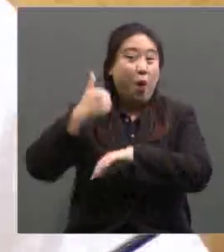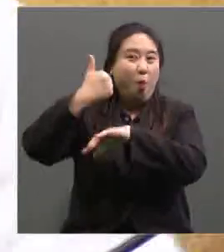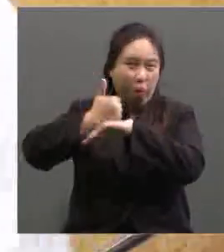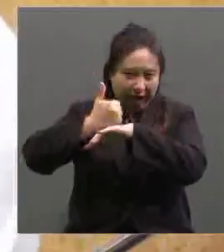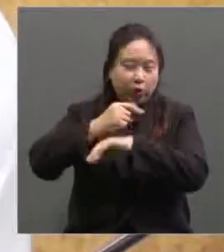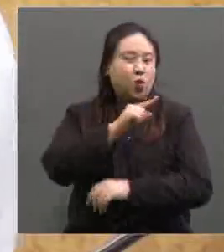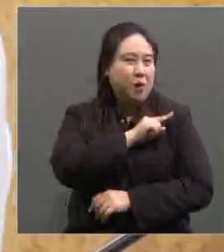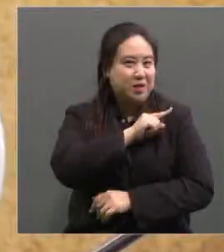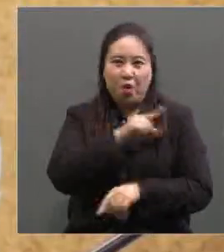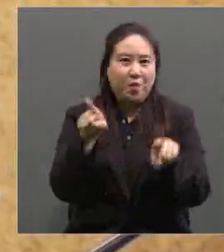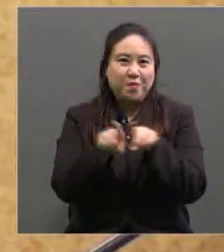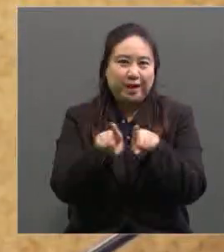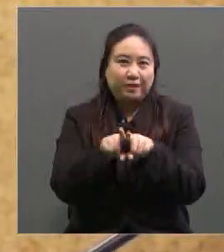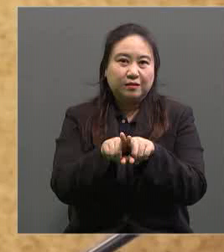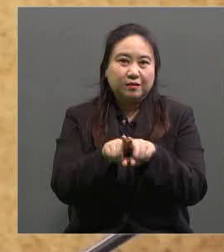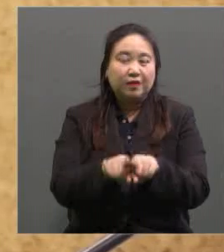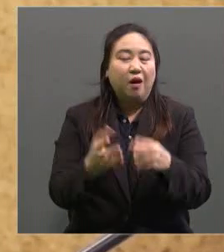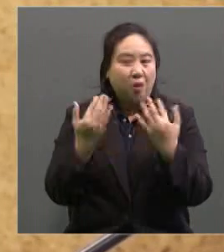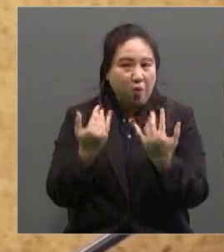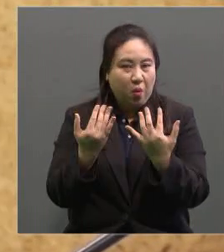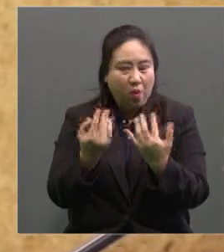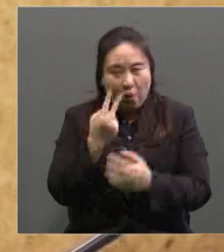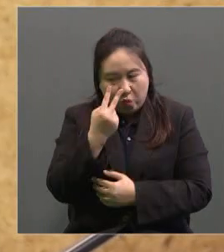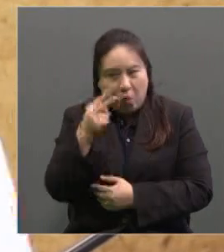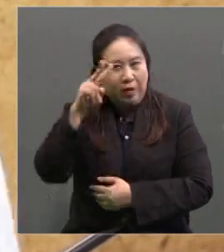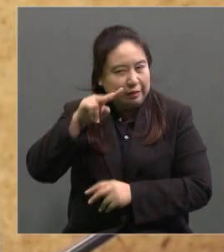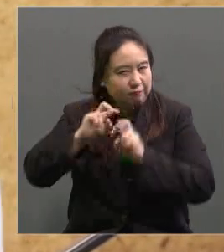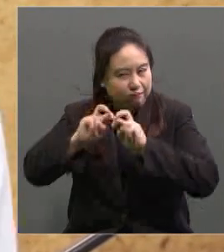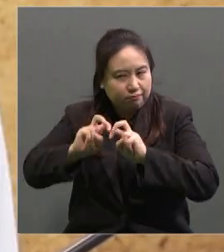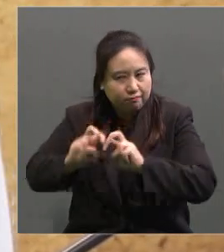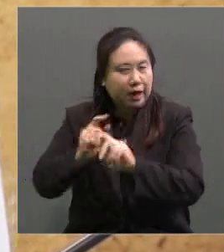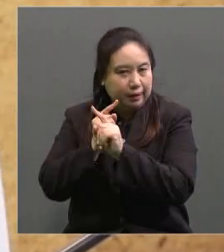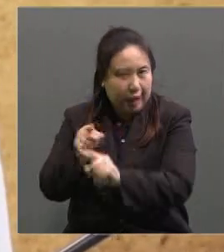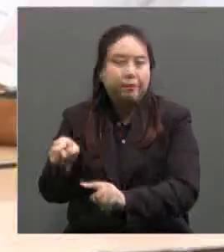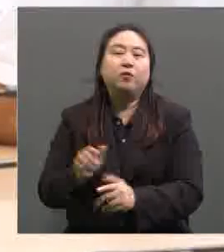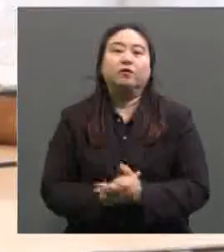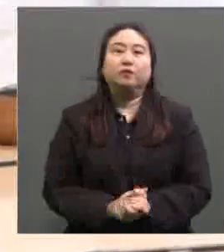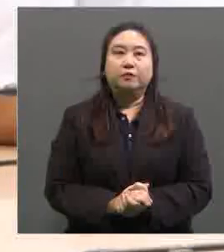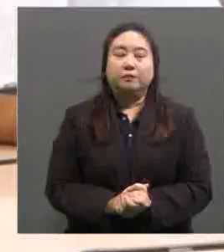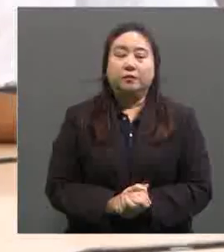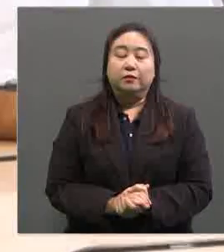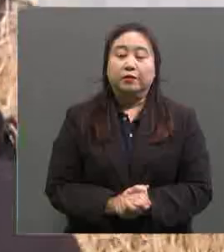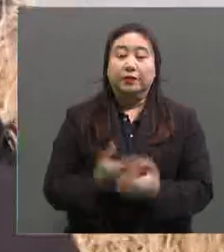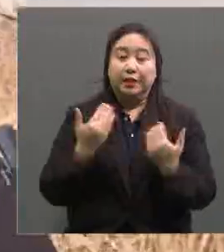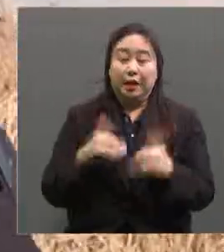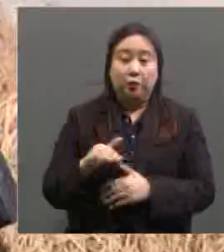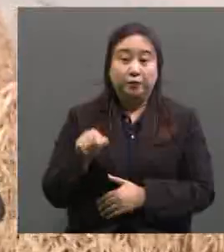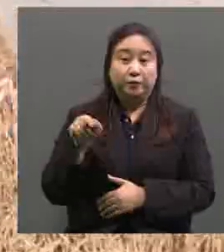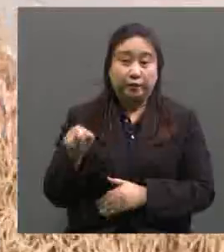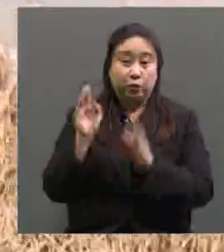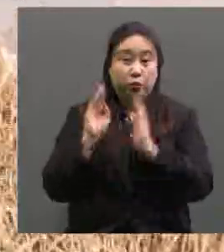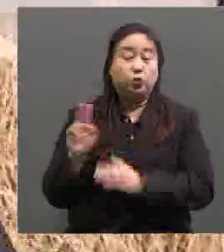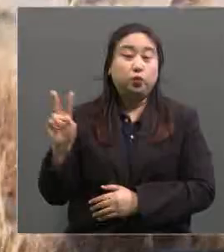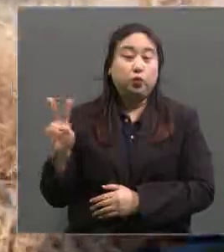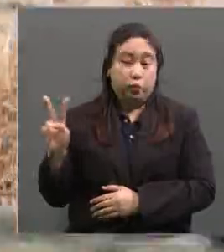ปะละเลยซึ่งยืนยันว่าจะติดตามเรื่องนี้อย่างใกล้ชิดต่อไปครับจากนั้นนะคะนายเอกภพพร้อมผู้เสียหายพา